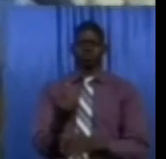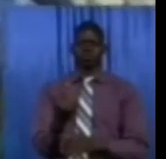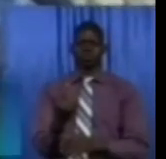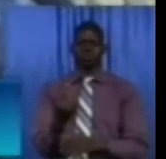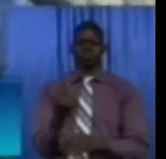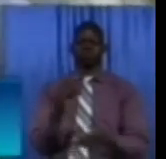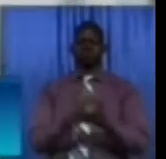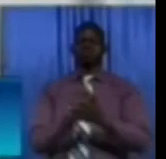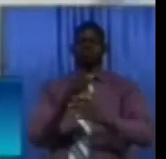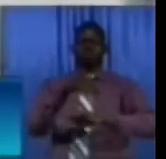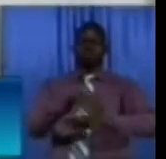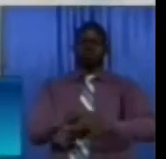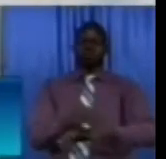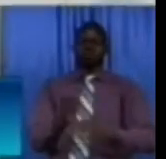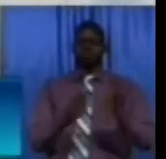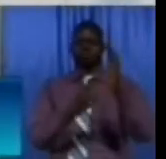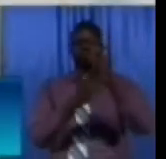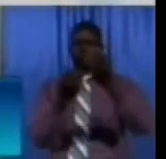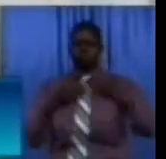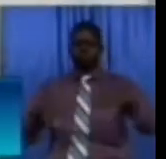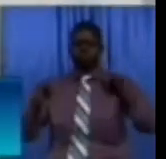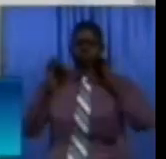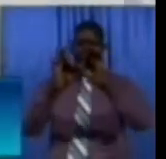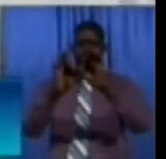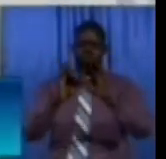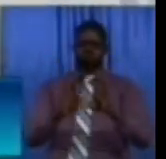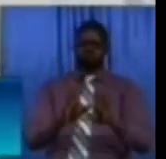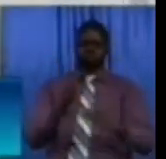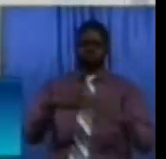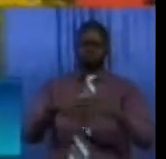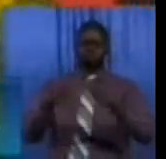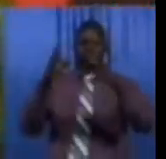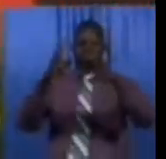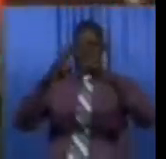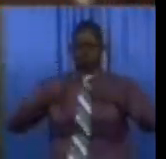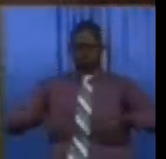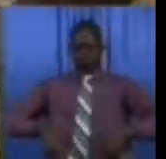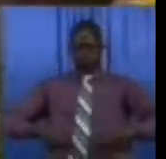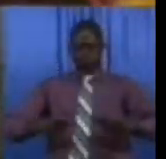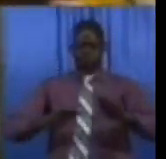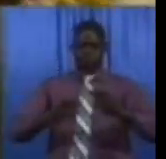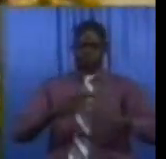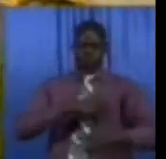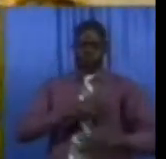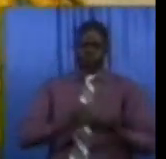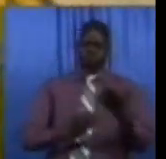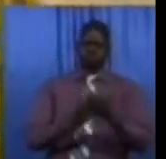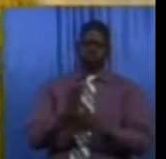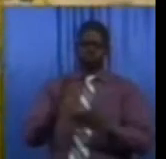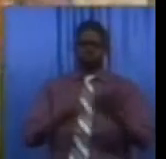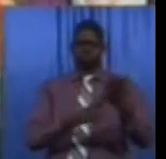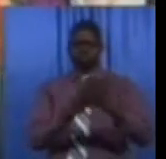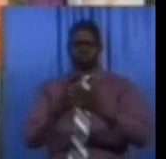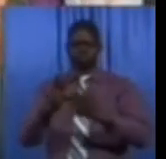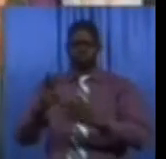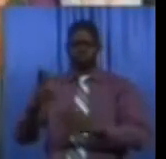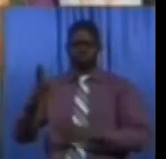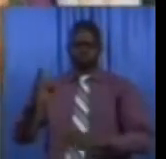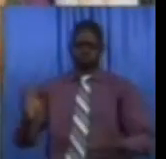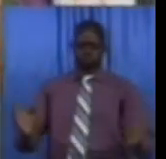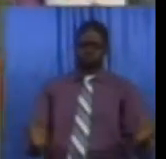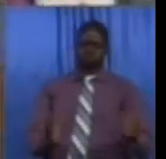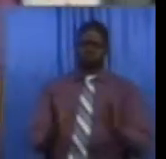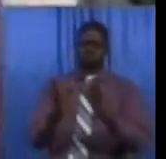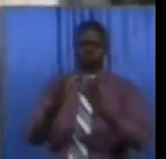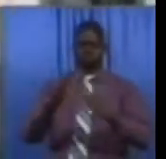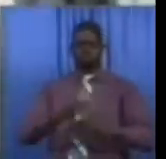Cette nuit témoigne d'une importance capitale dans la vie religieuse du fidèle, en ce sens qu'elle est signe de raffermissement de